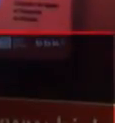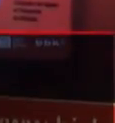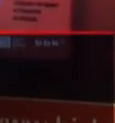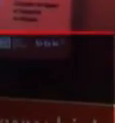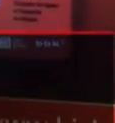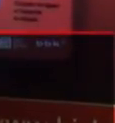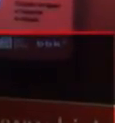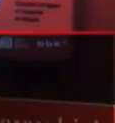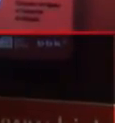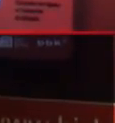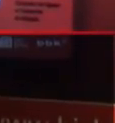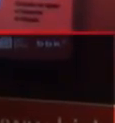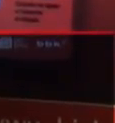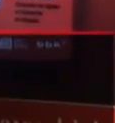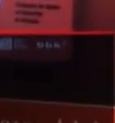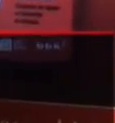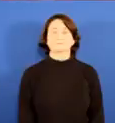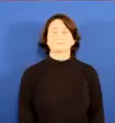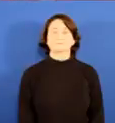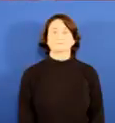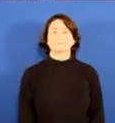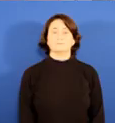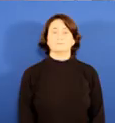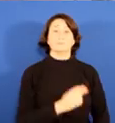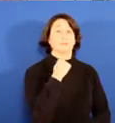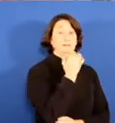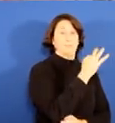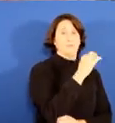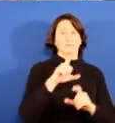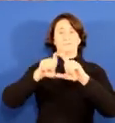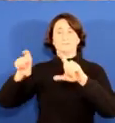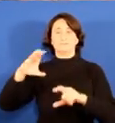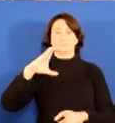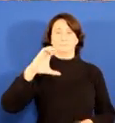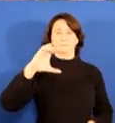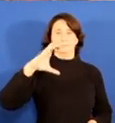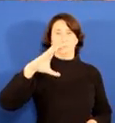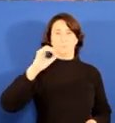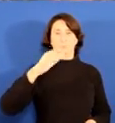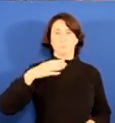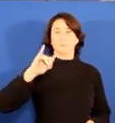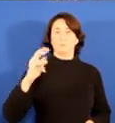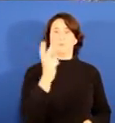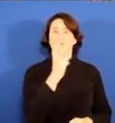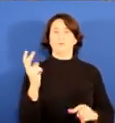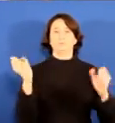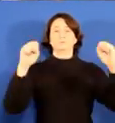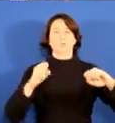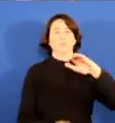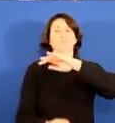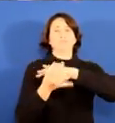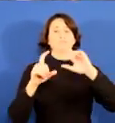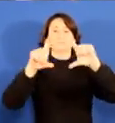Bizkaiko Foru Aldundiak eta Bizkaiko Merkataritzako Enpresari Konfederazioak Zekobi bonodenda aurkeztu dute, sektoreari laguntza